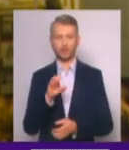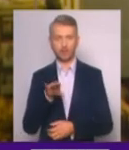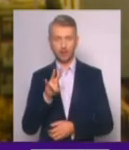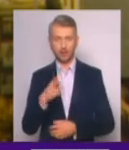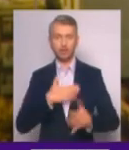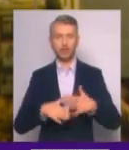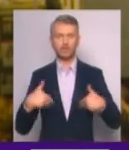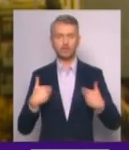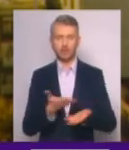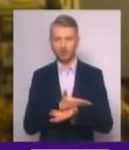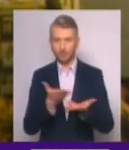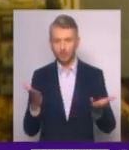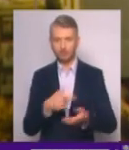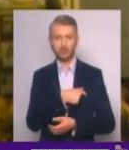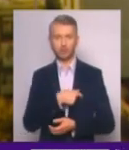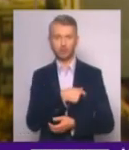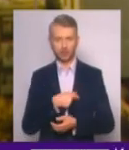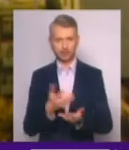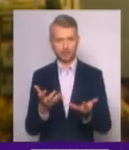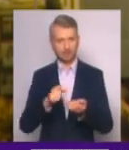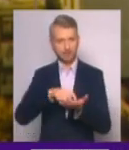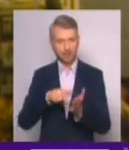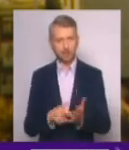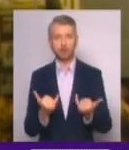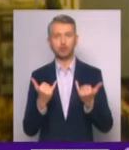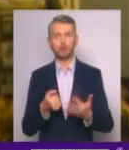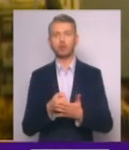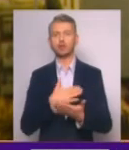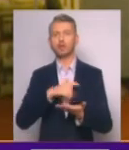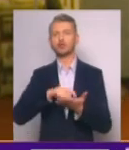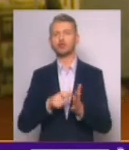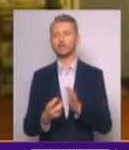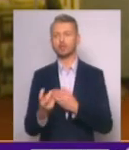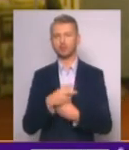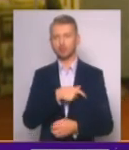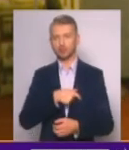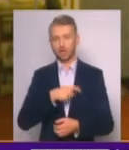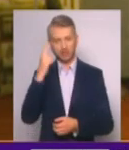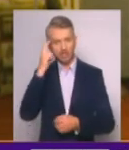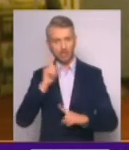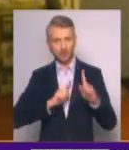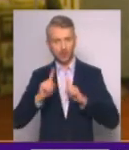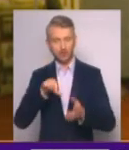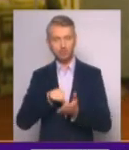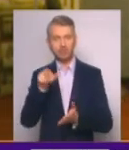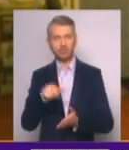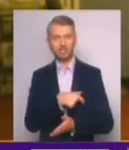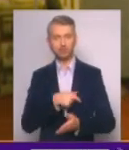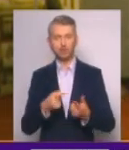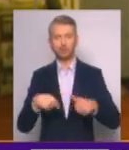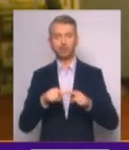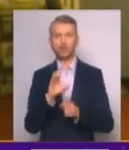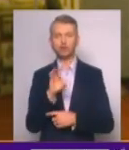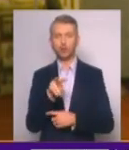вас у прямому ефірі депутатської приймальні. Сьогодні до нашої студії завітав депутат Київради, представник депутатської фракції